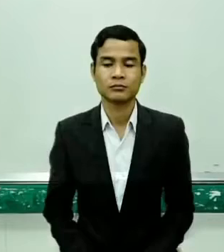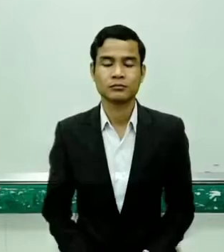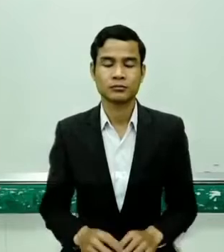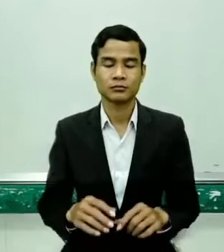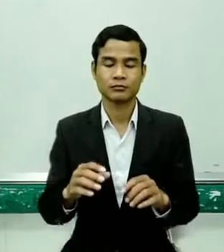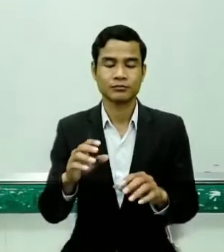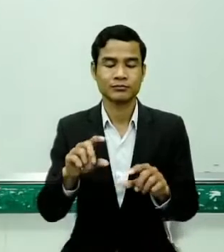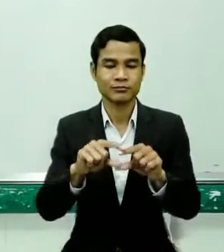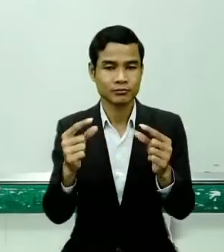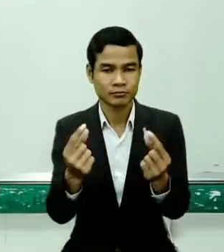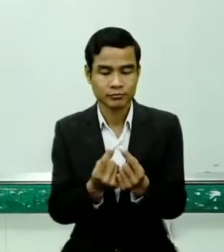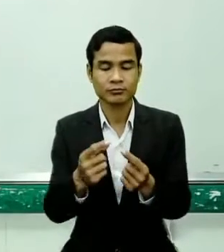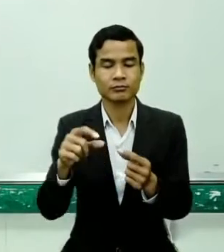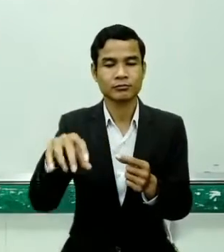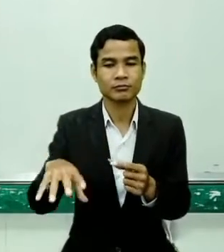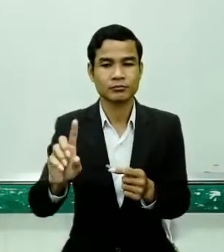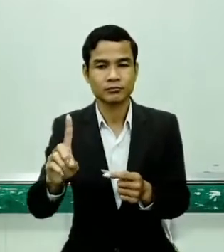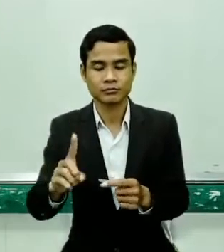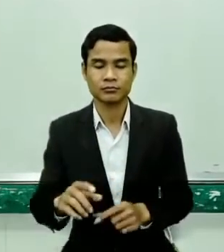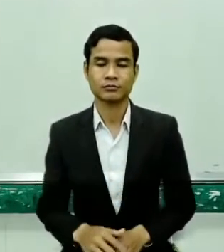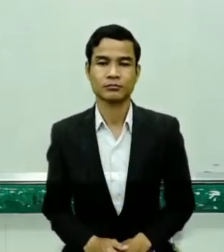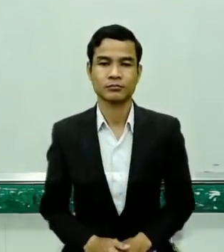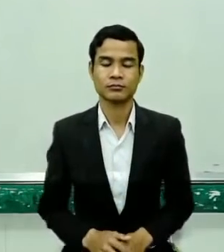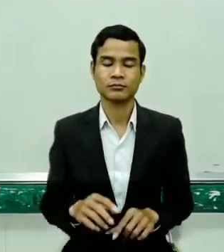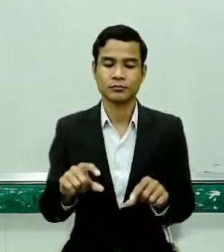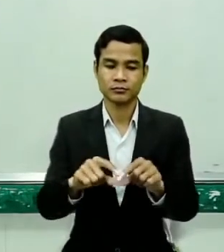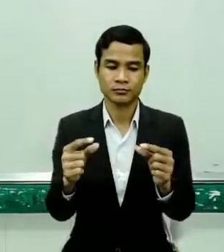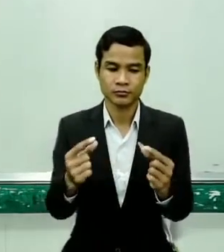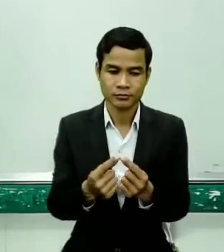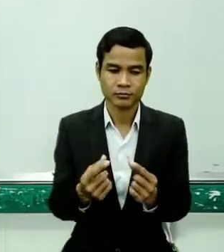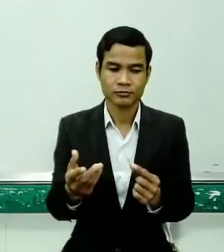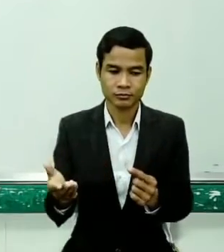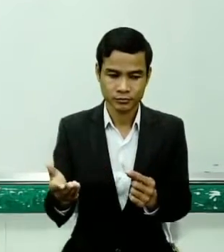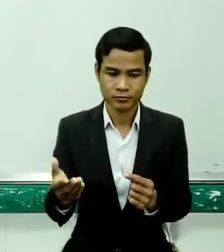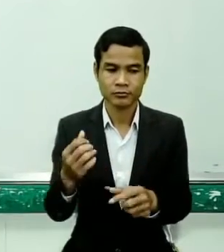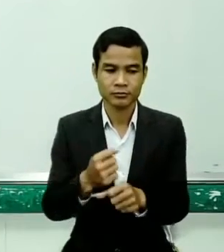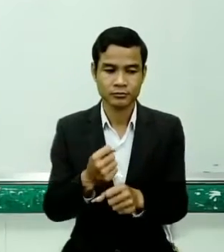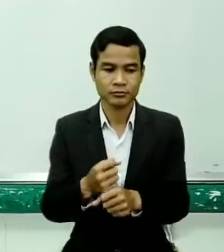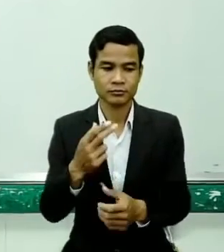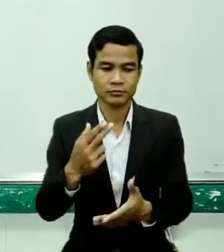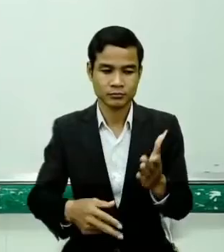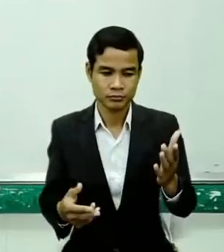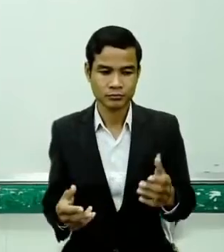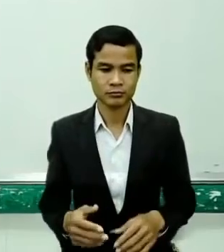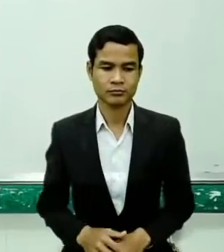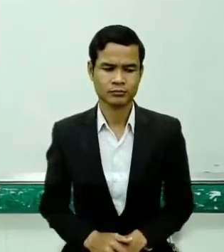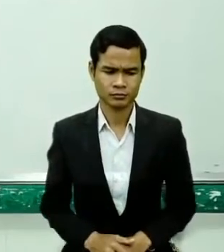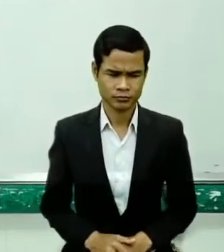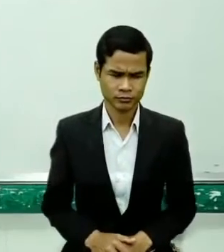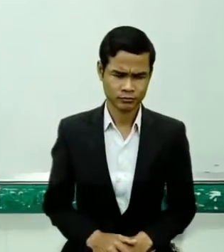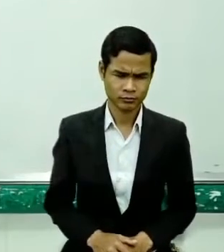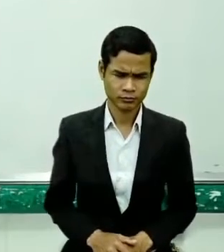hãy phụ kết nơi ảnh nè phụ kế cầm bông tái phơ ở vầy